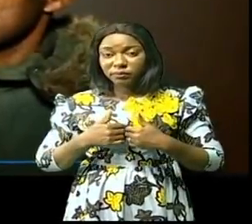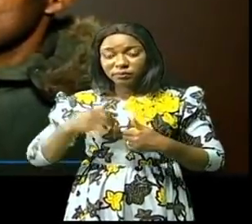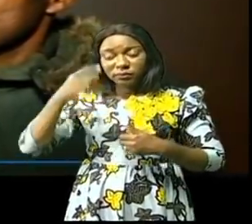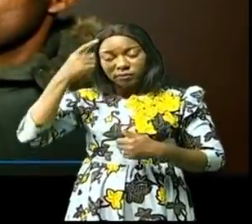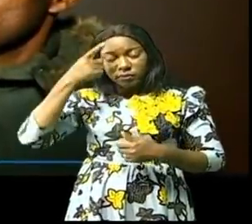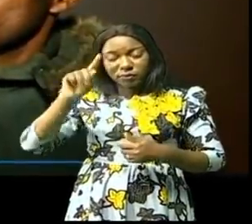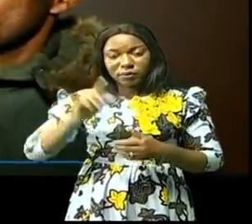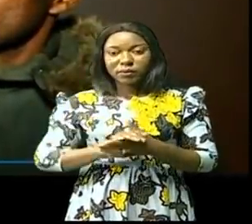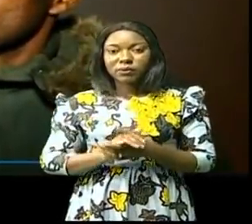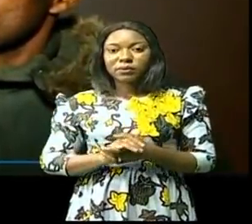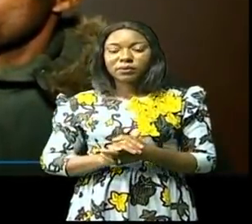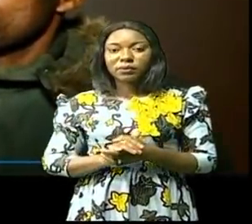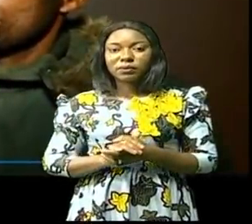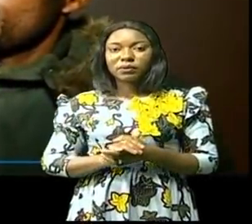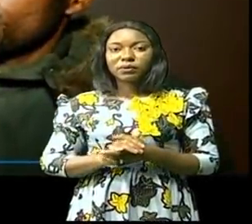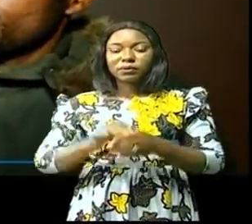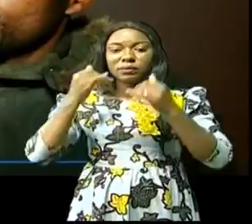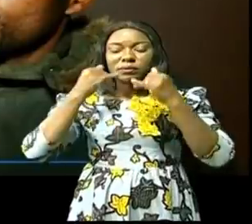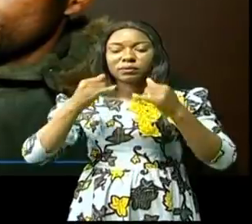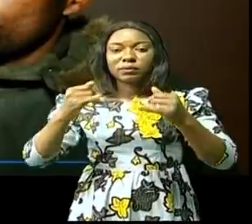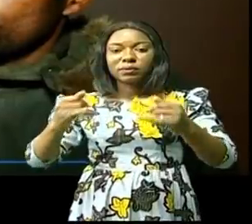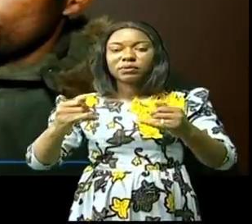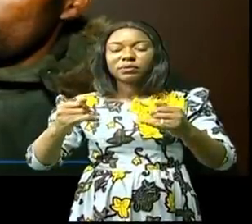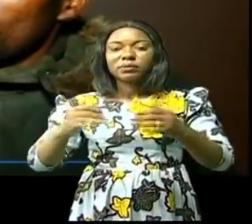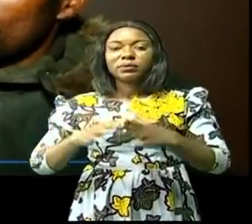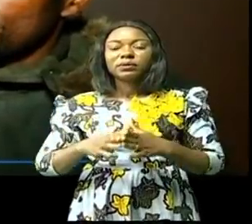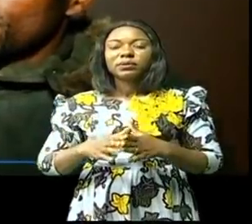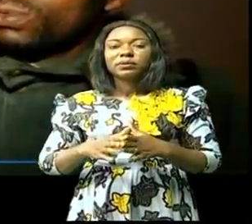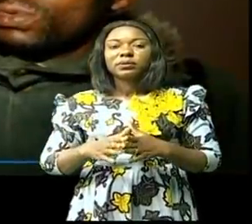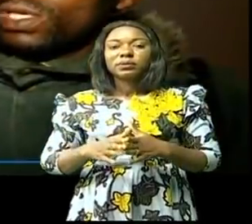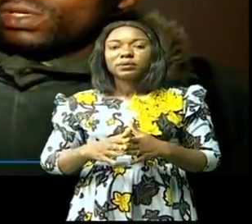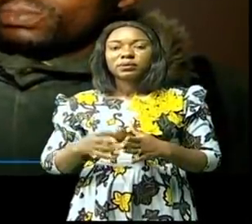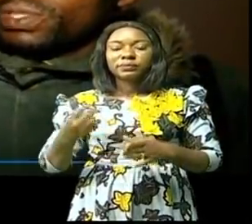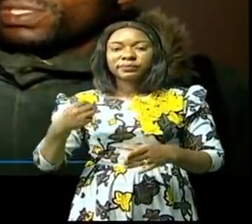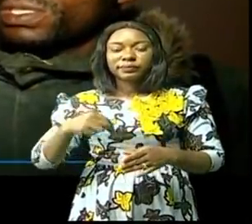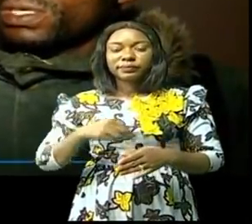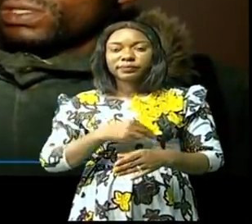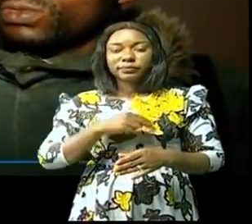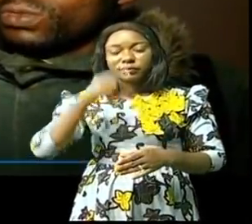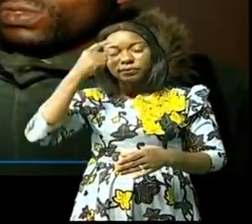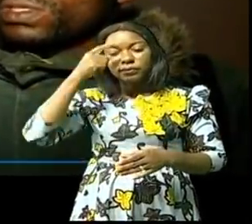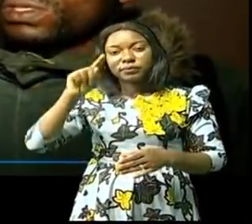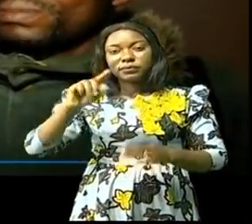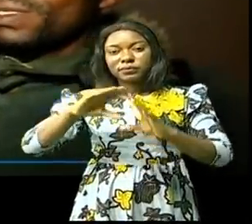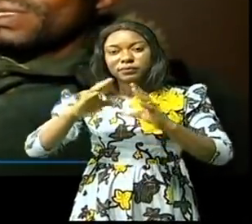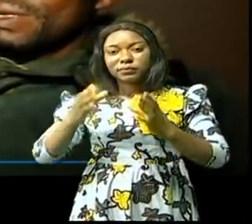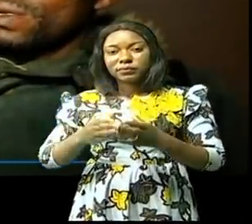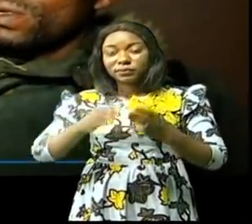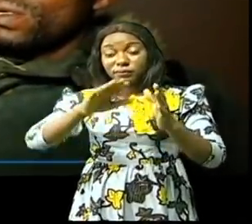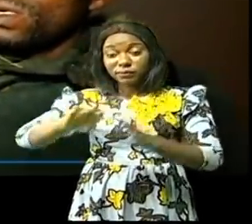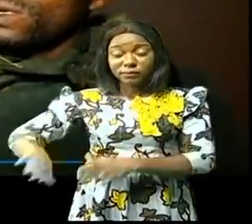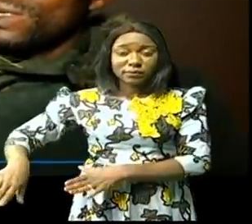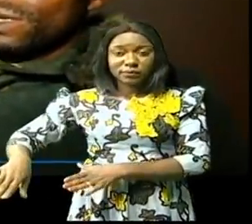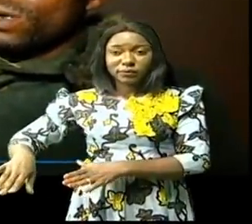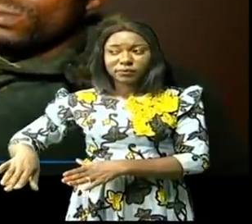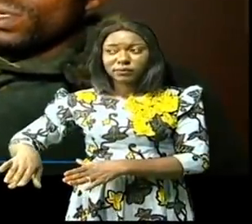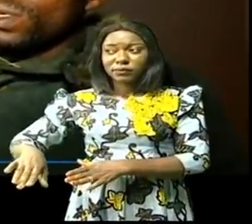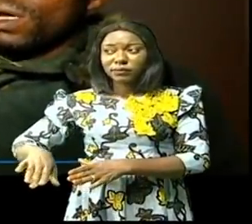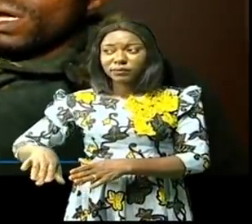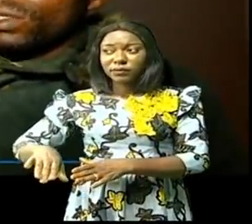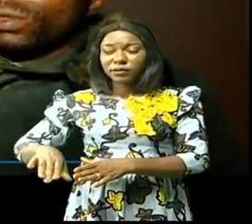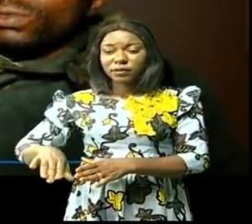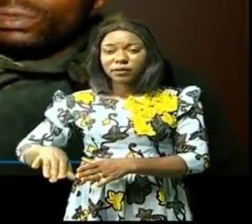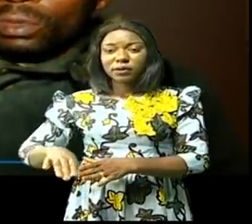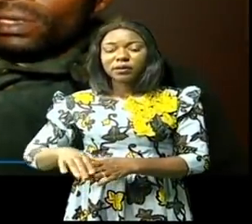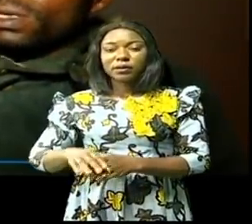nous allons informer nos combattants pour qu'ils puissent tous mettre les armes